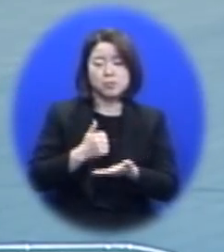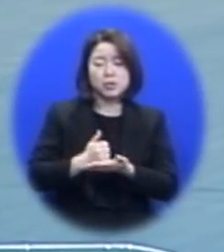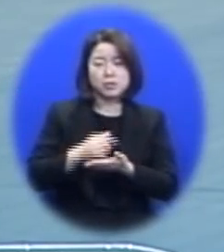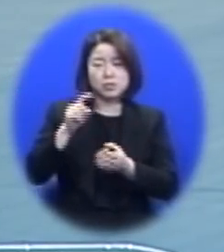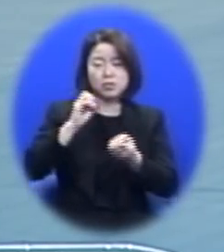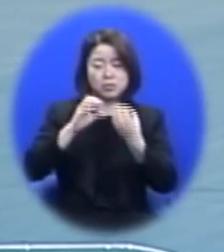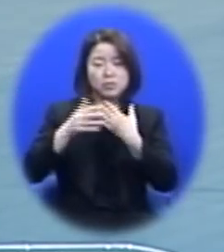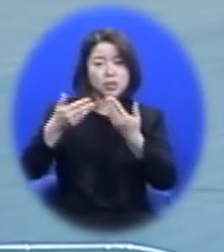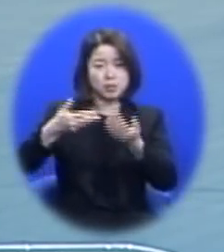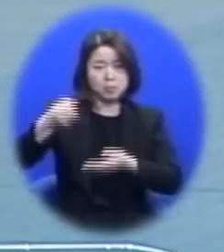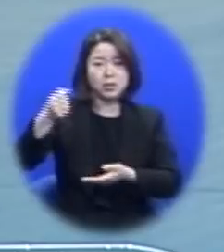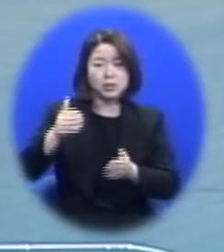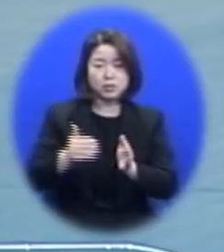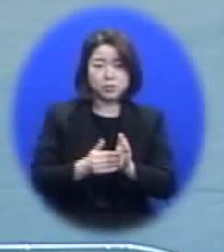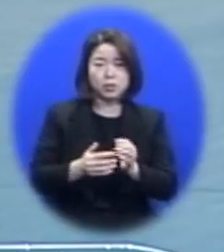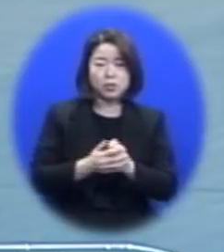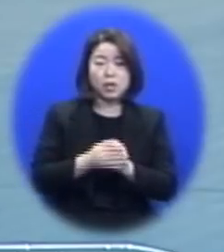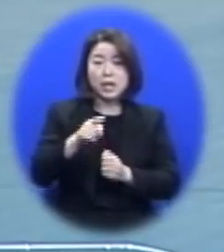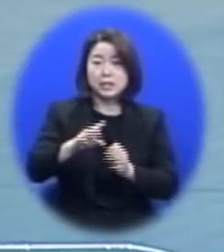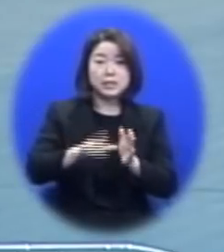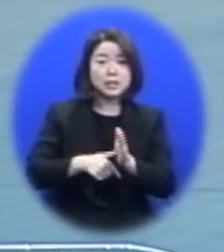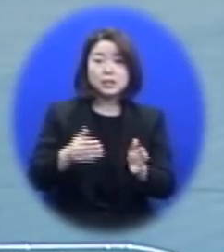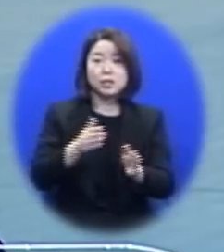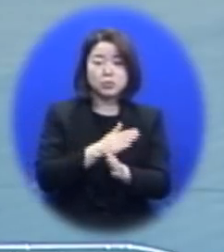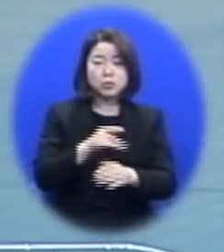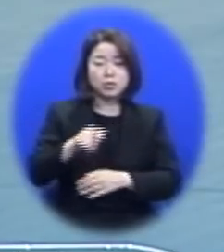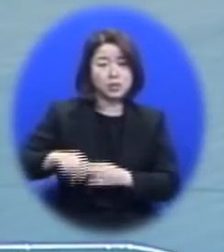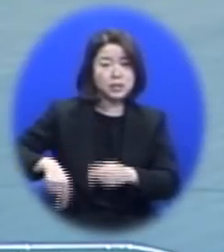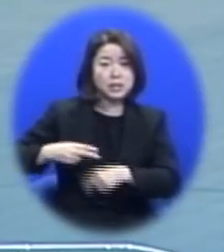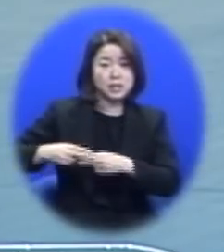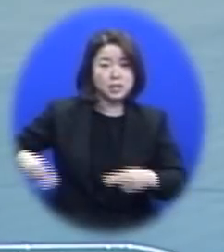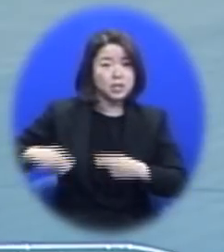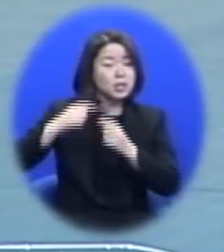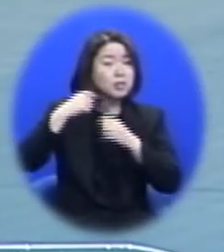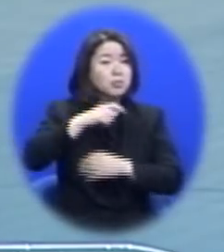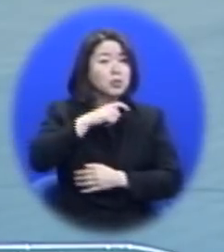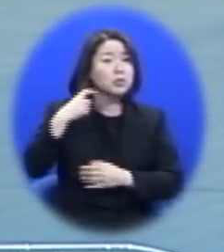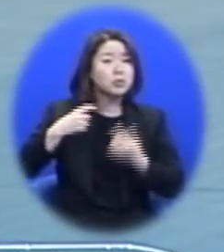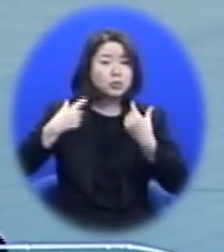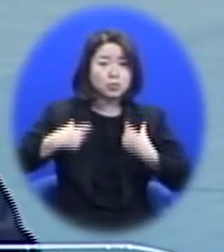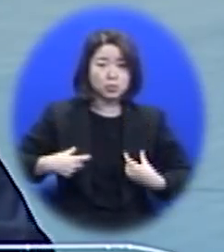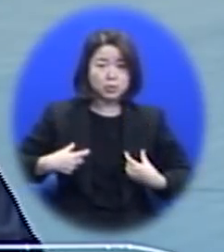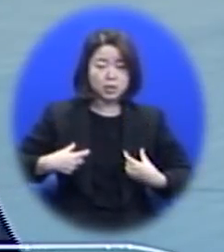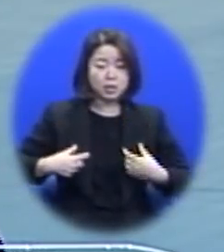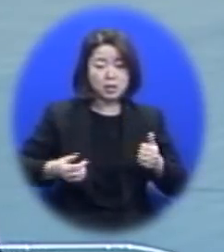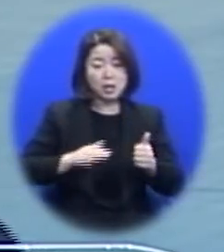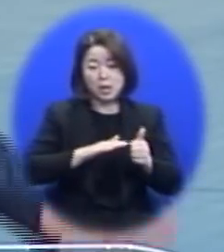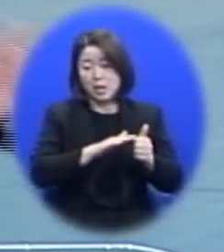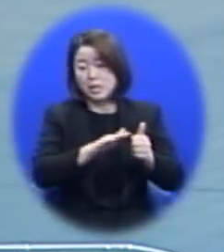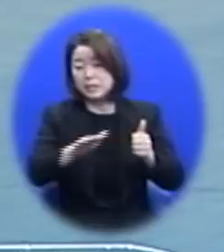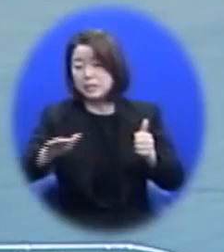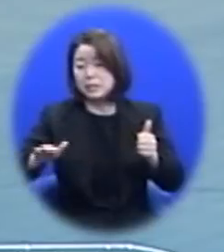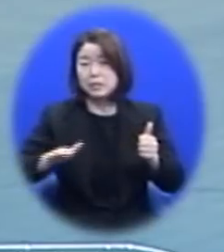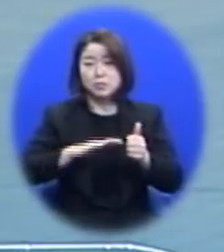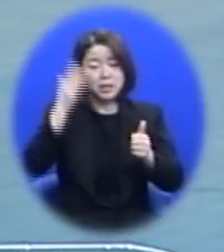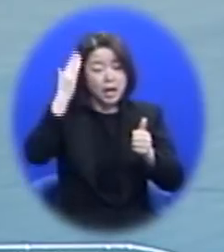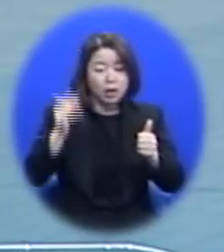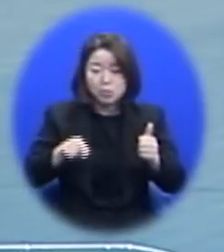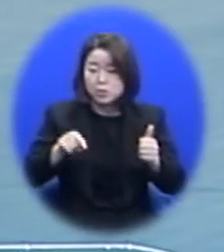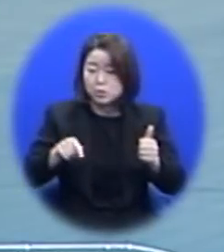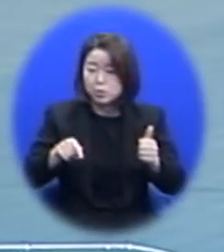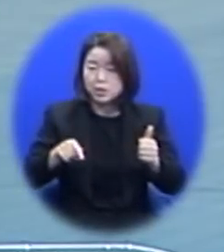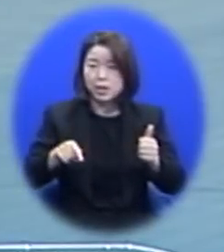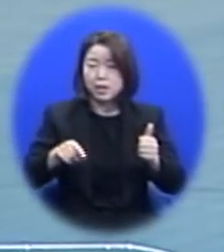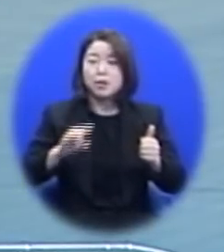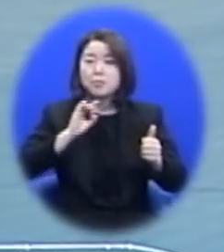받아주셨어요. 그때부터 이 수도사의 그림자가 닿는 곳에 있는 병자들은 다 나음을